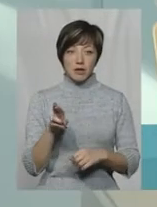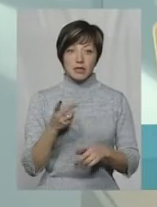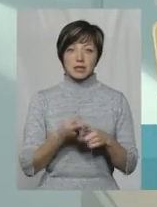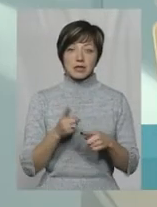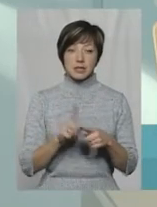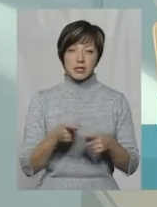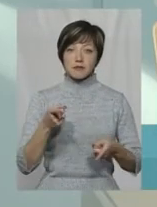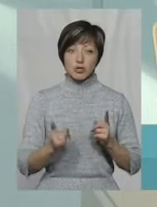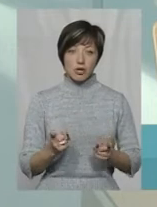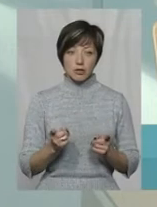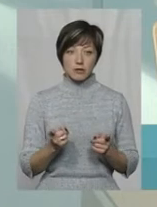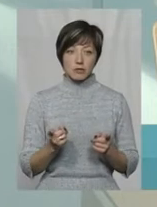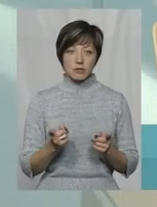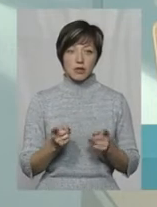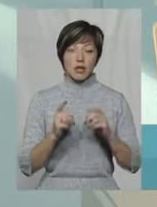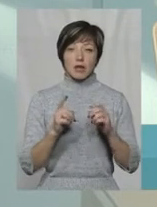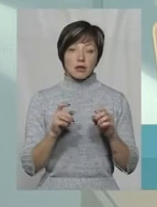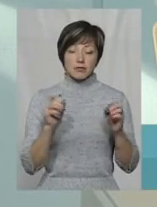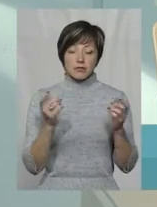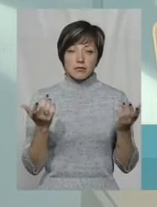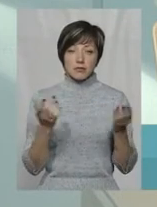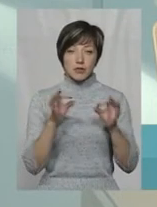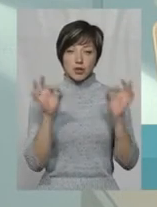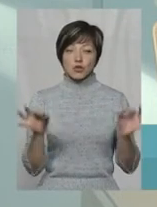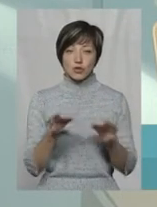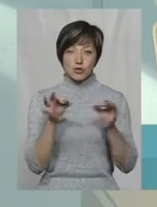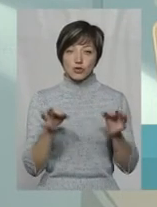це, звичайно, не може призвести ні до чого